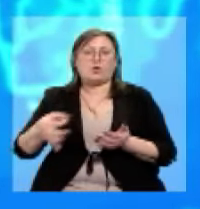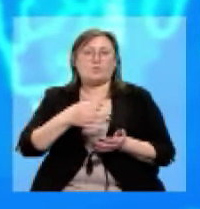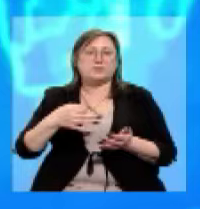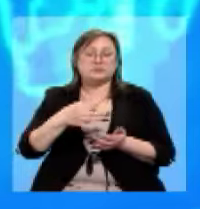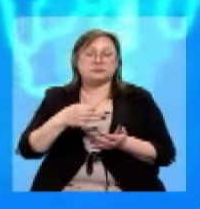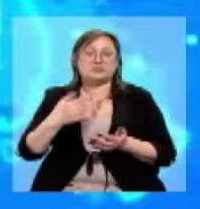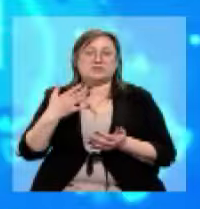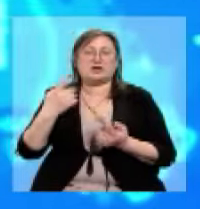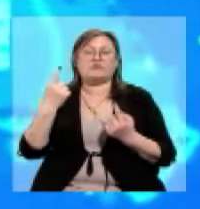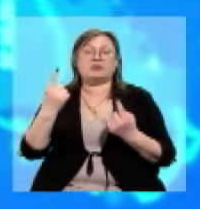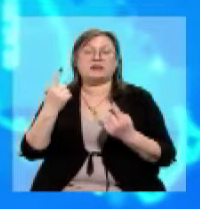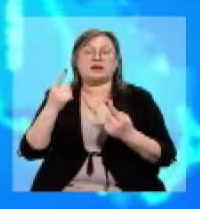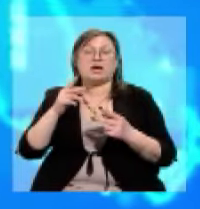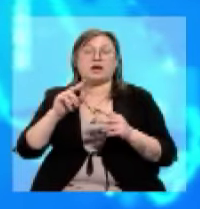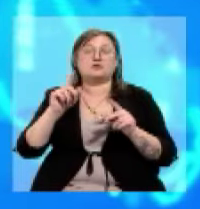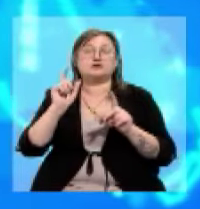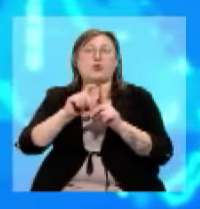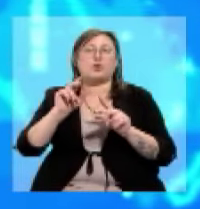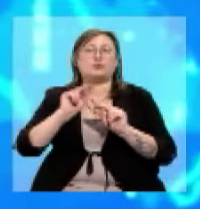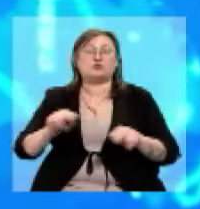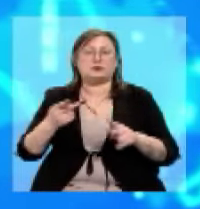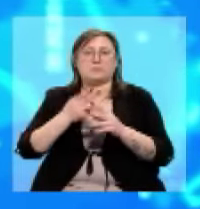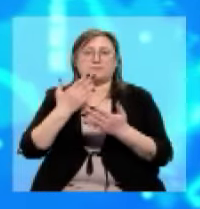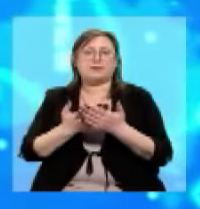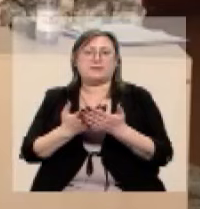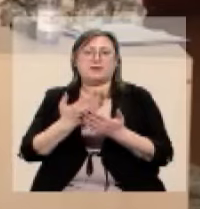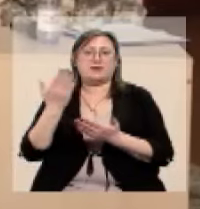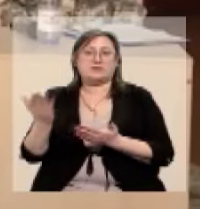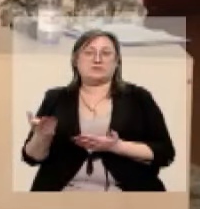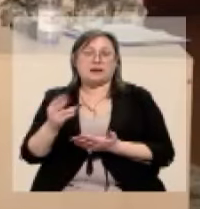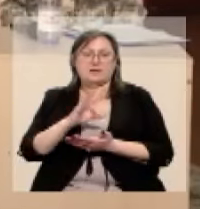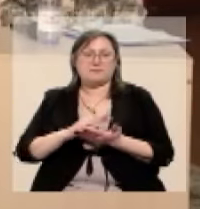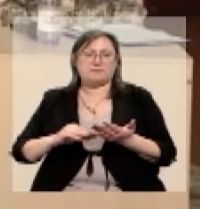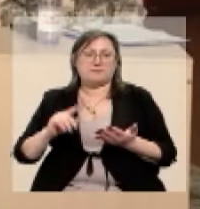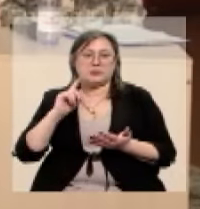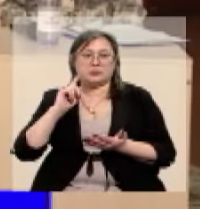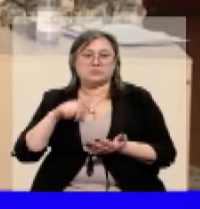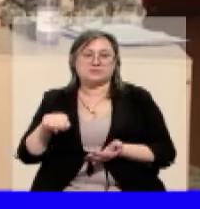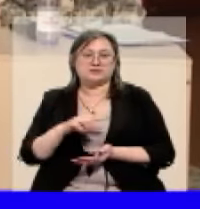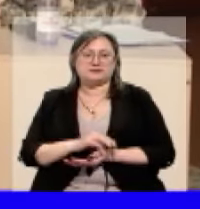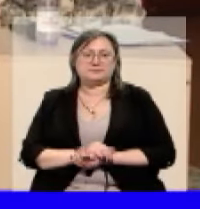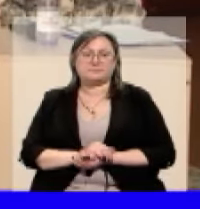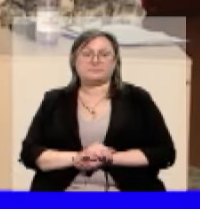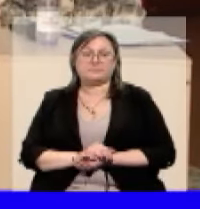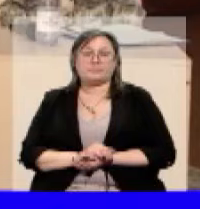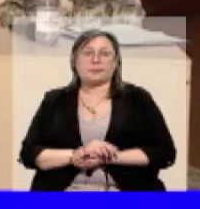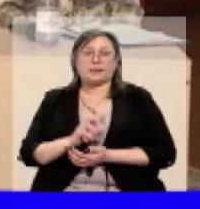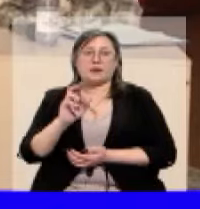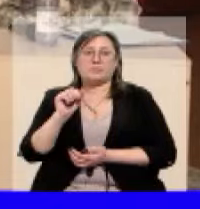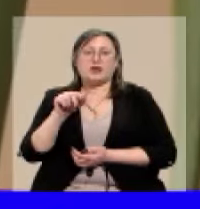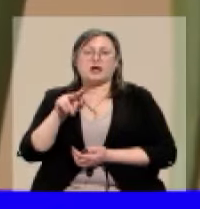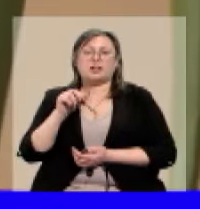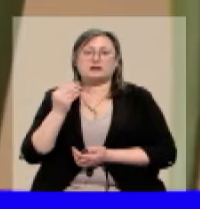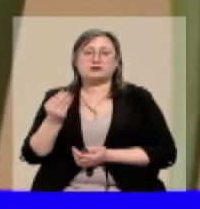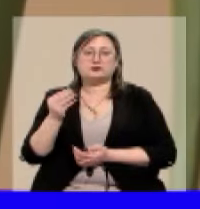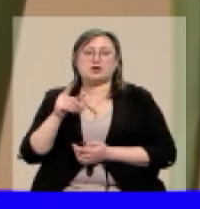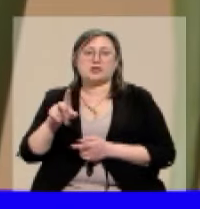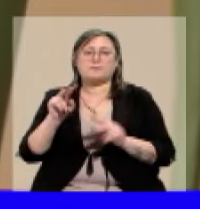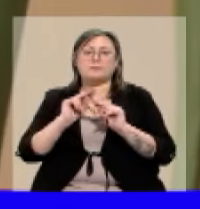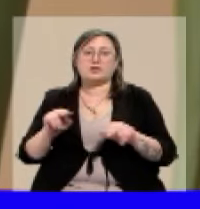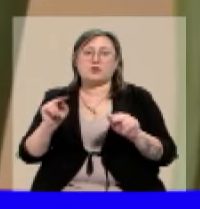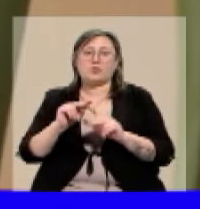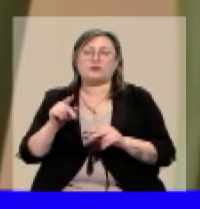жас буынға үлгі екенін тілге тиек етті жиналғандар. Биялаш Сүйінкина өңіріміздегі білім